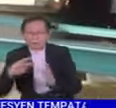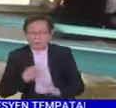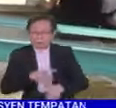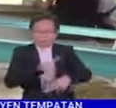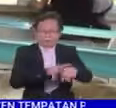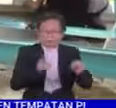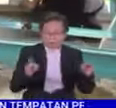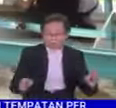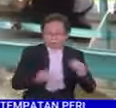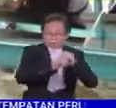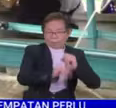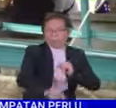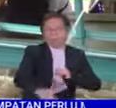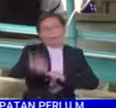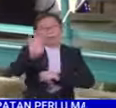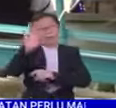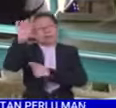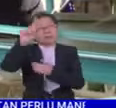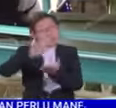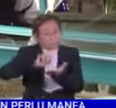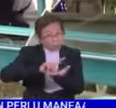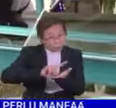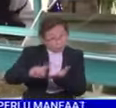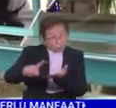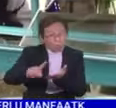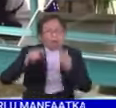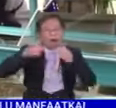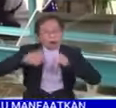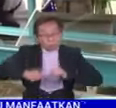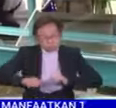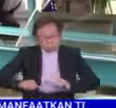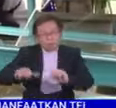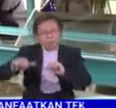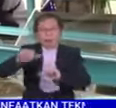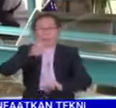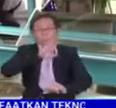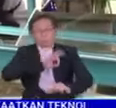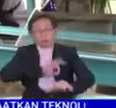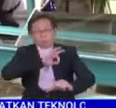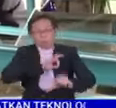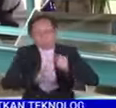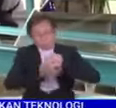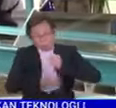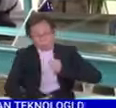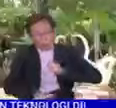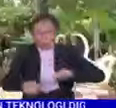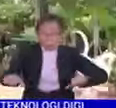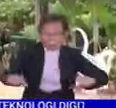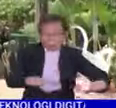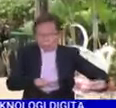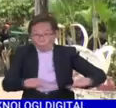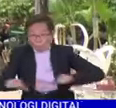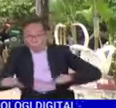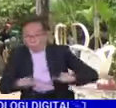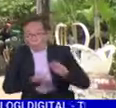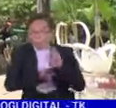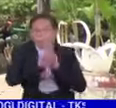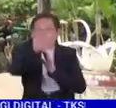Tempoh kempen yang berbaki sekitar seminggu lagi diharap dapat terus memberi pendapatan dan merancakkan aktiviti ekonomi di kawasan